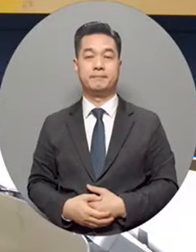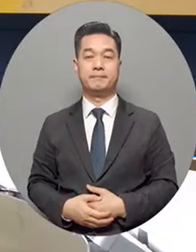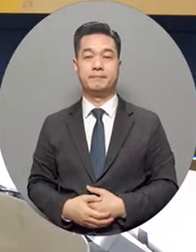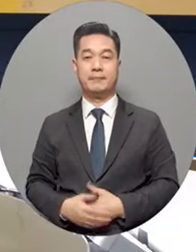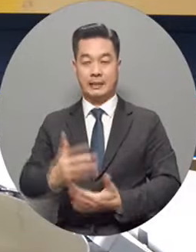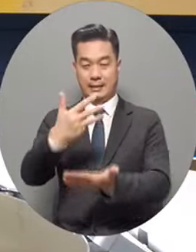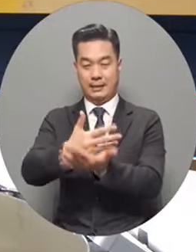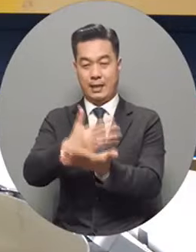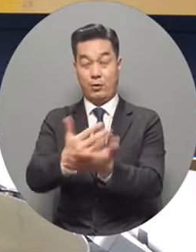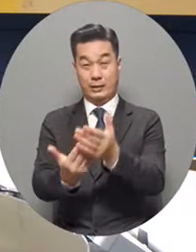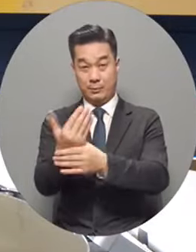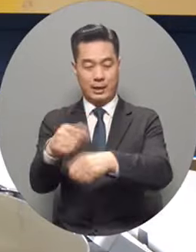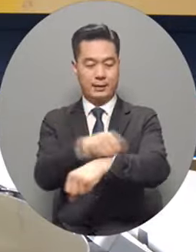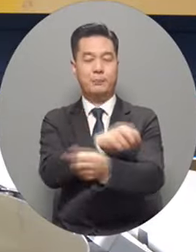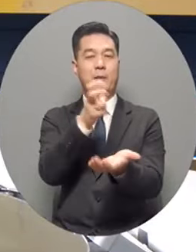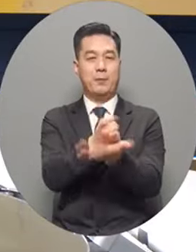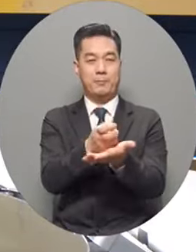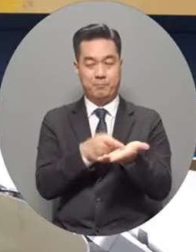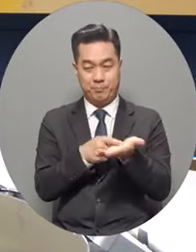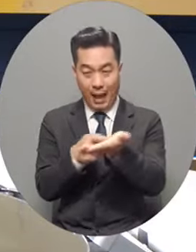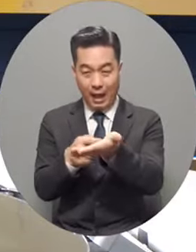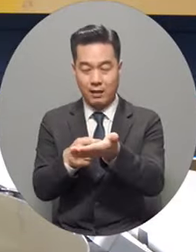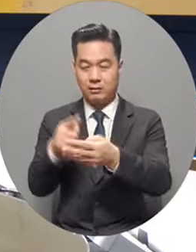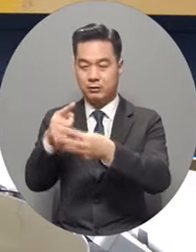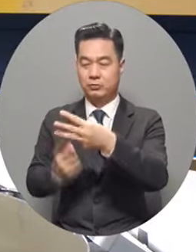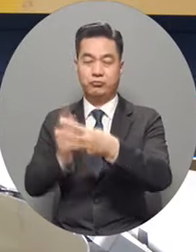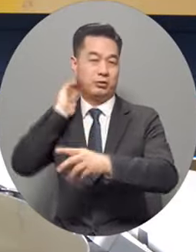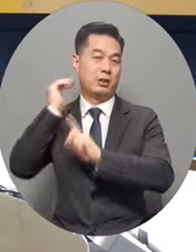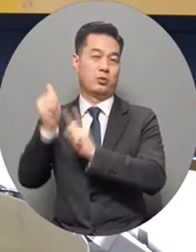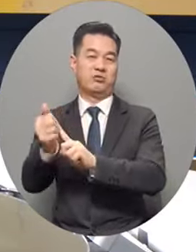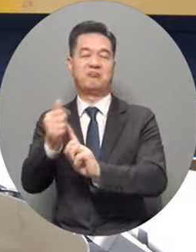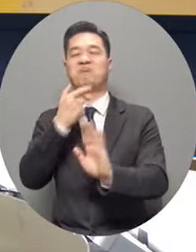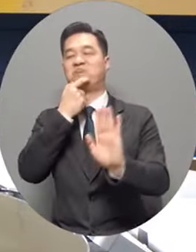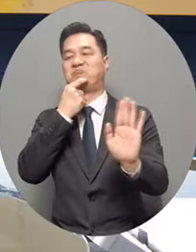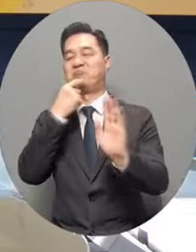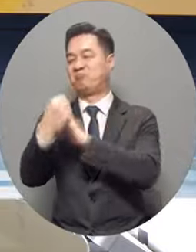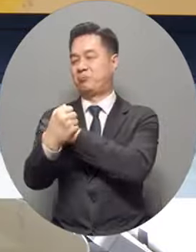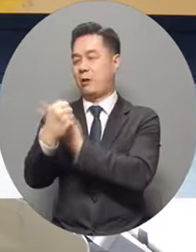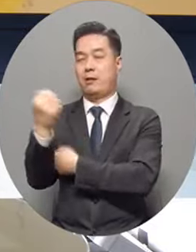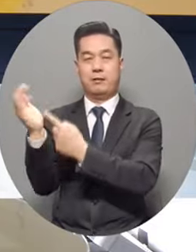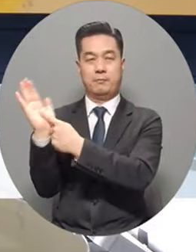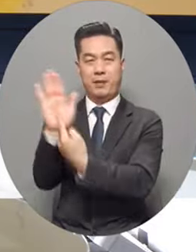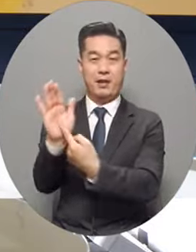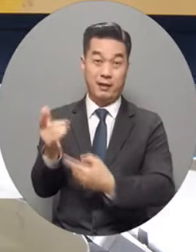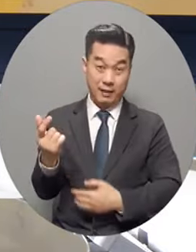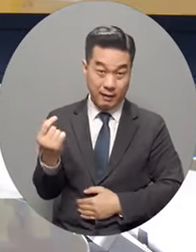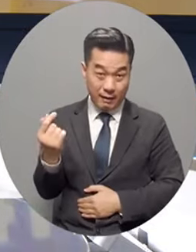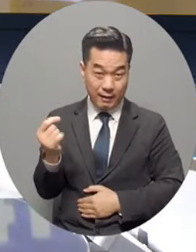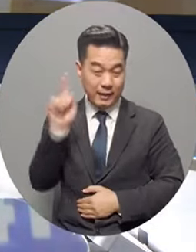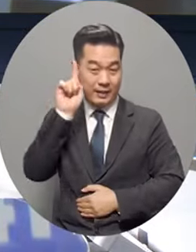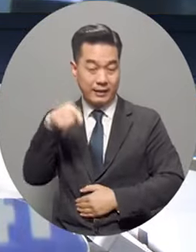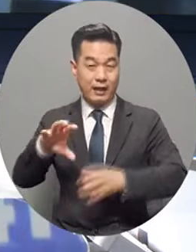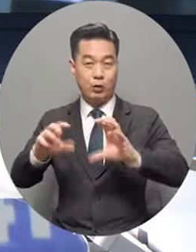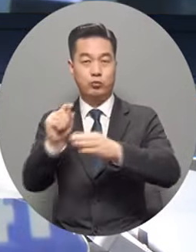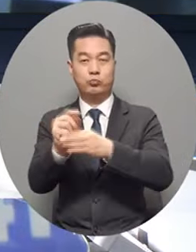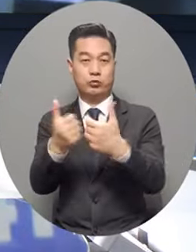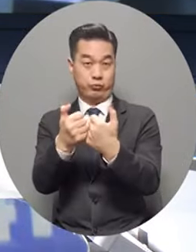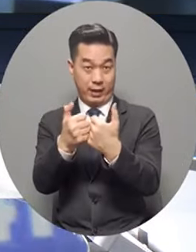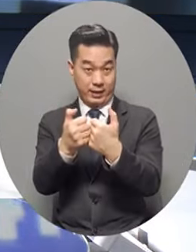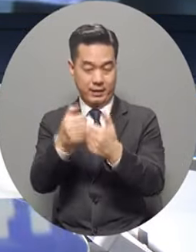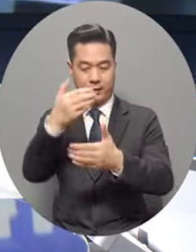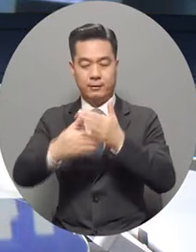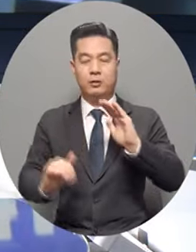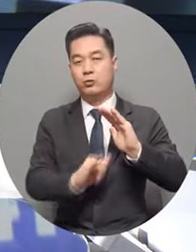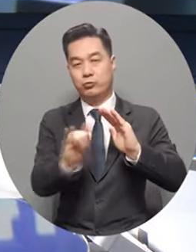이태원 참사 특별법에 대해서 윤석열 대통령이 거부권을 행사할 것으로 알려졌죠. 내일 국무회의를 앞두고